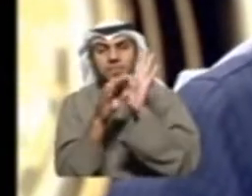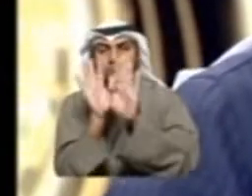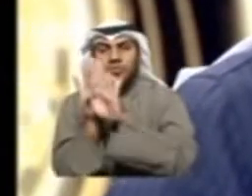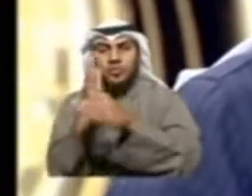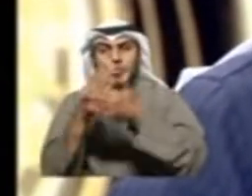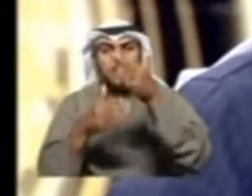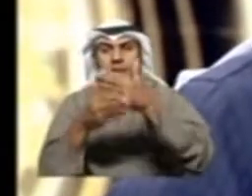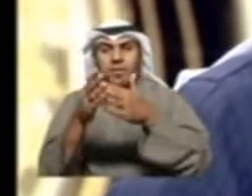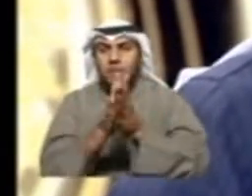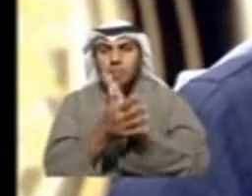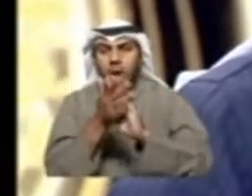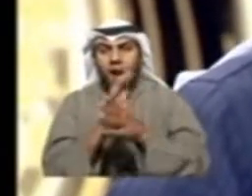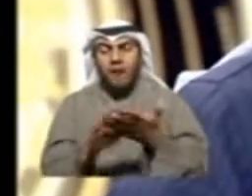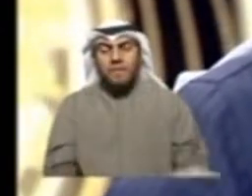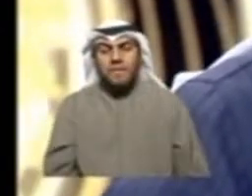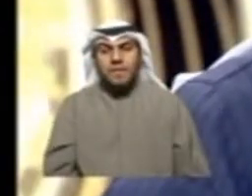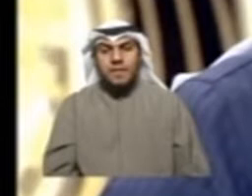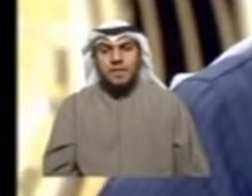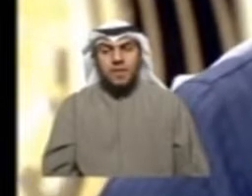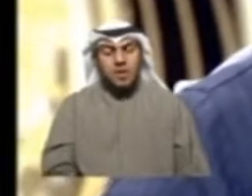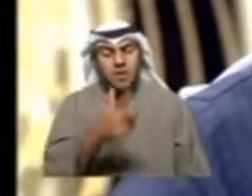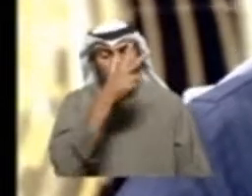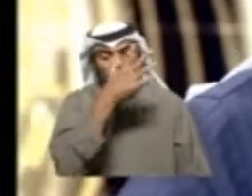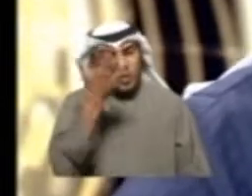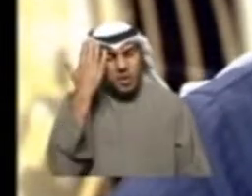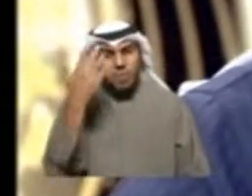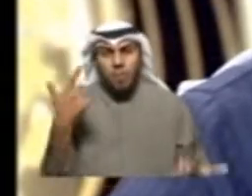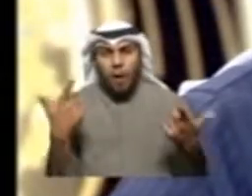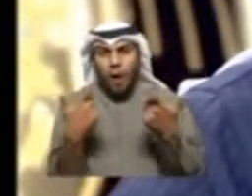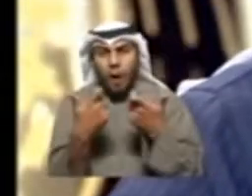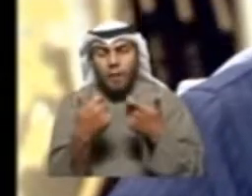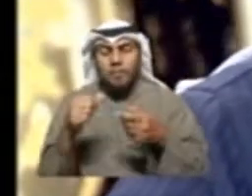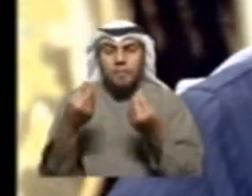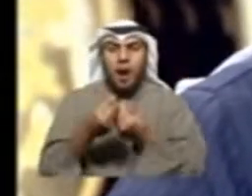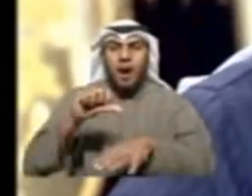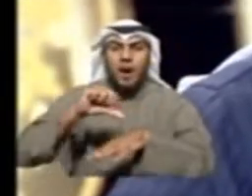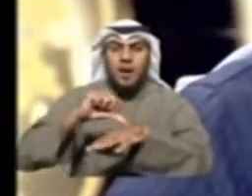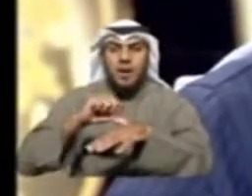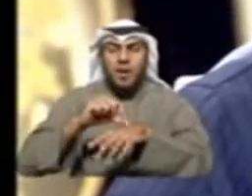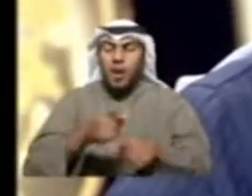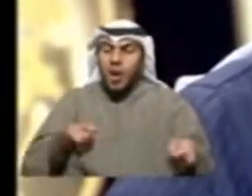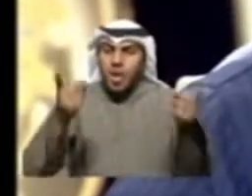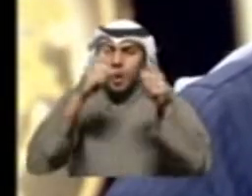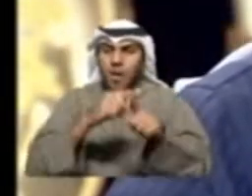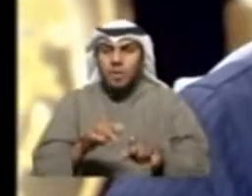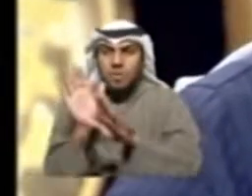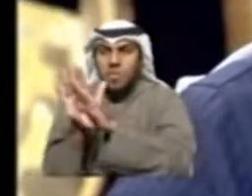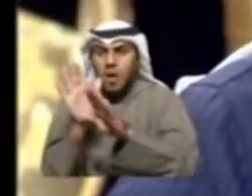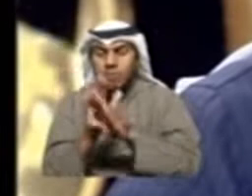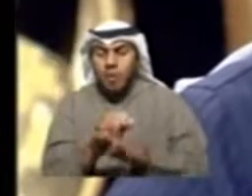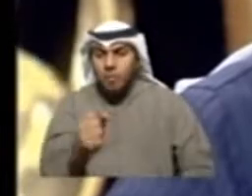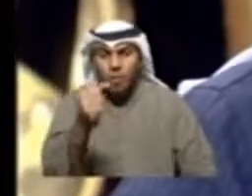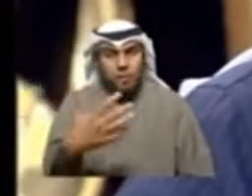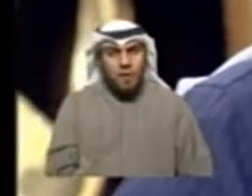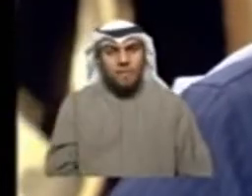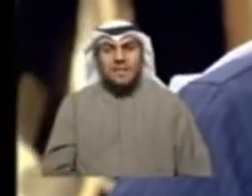الدولي الرفيع والمهم في دولة الكويت. هذا يعني له دلالات عظيمة وله قيم عظيمة سيذكرها التاريخ العربي بل